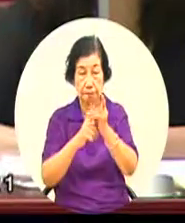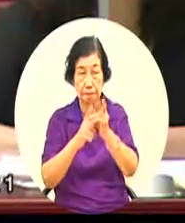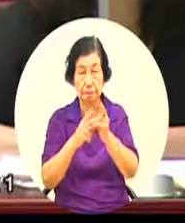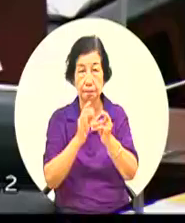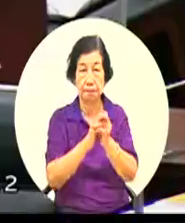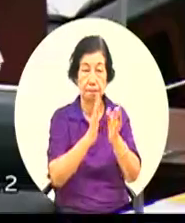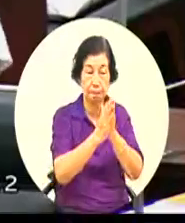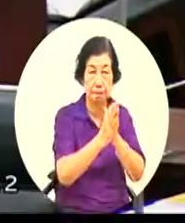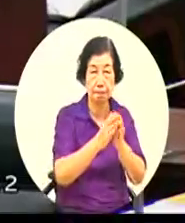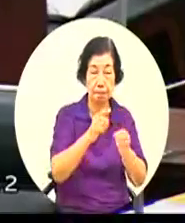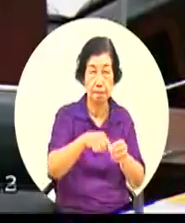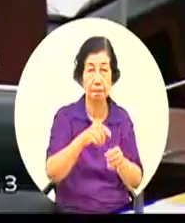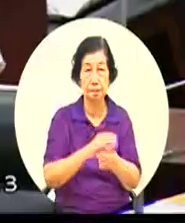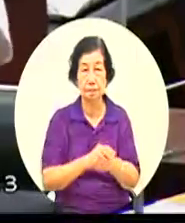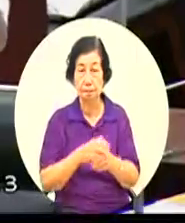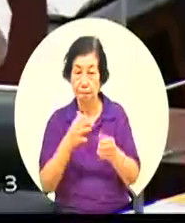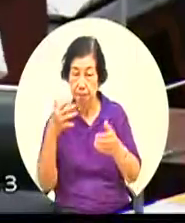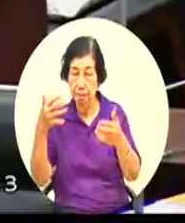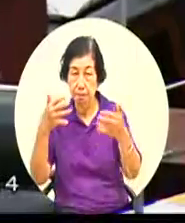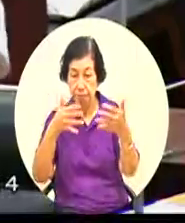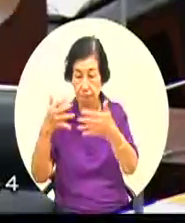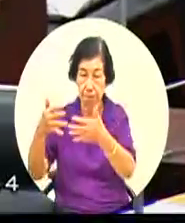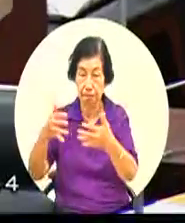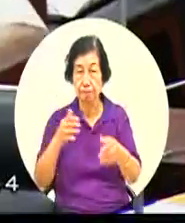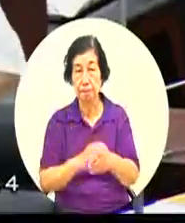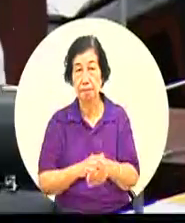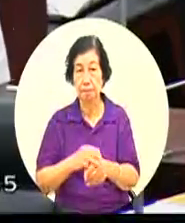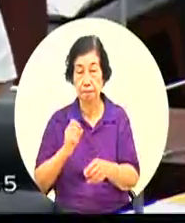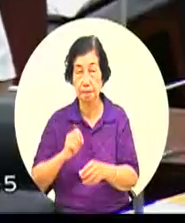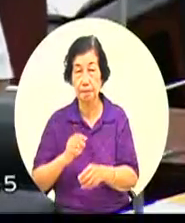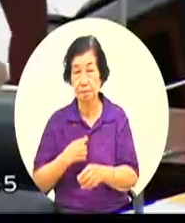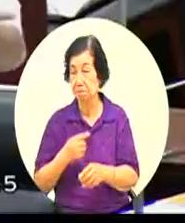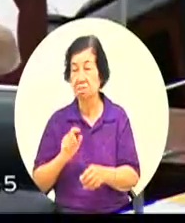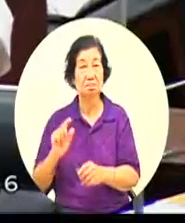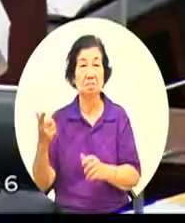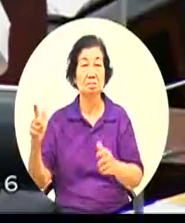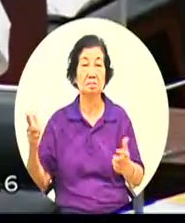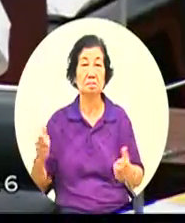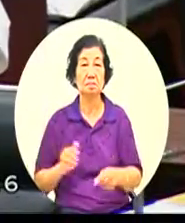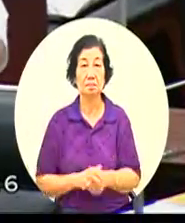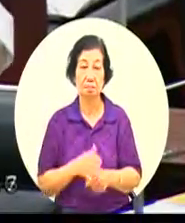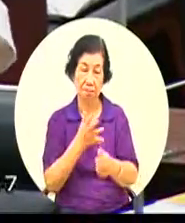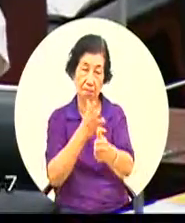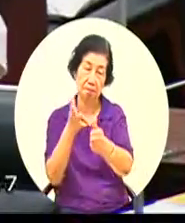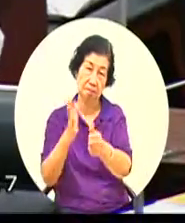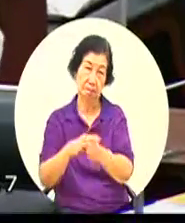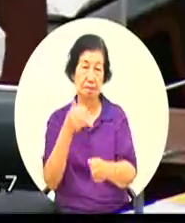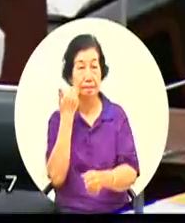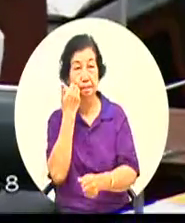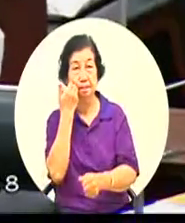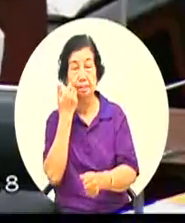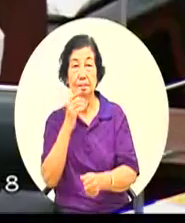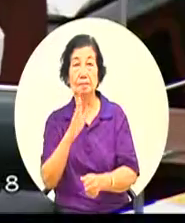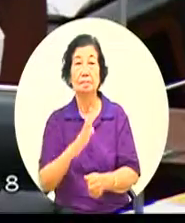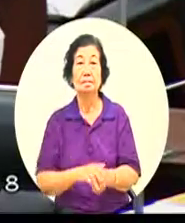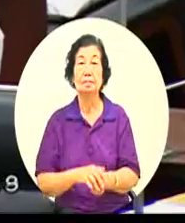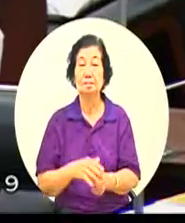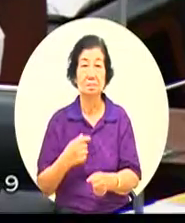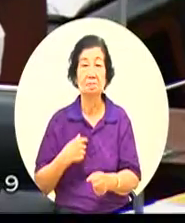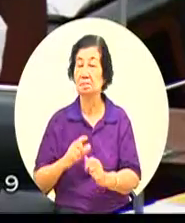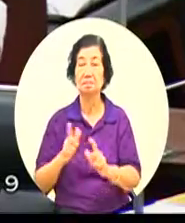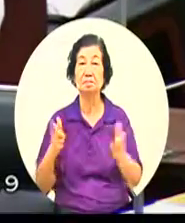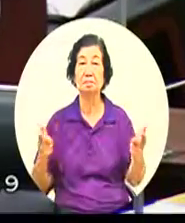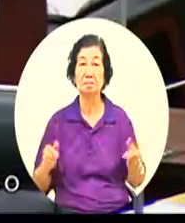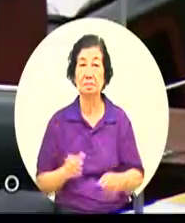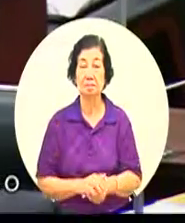敢问啦，我不管什么人排，一个观音公，我不是哦，你敢问？因为我是来记录而已哦。 因为通常